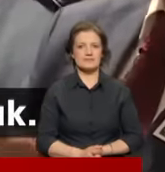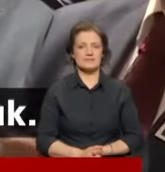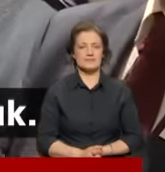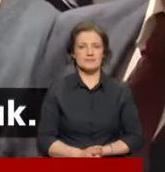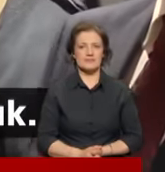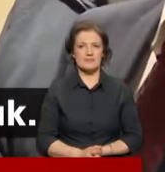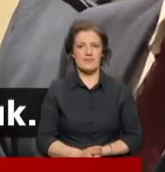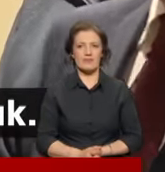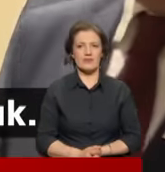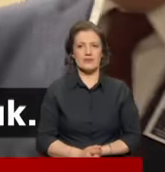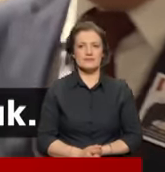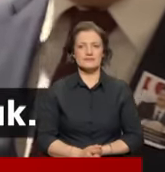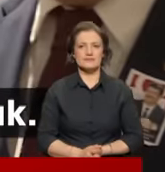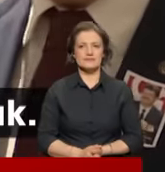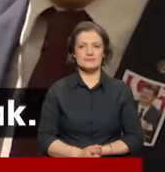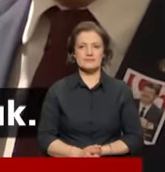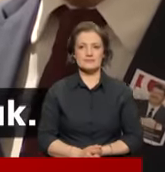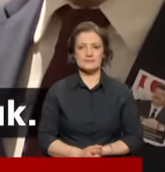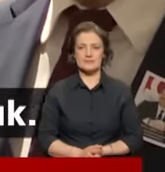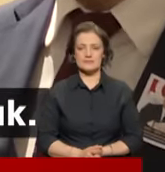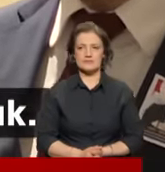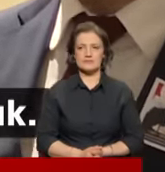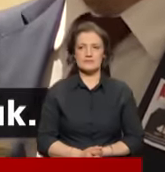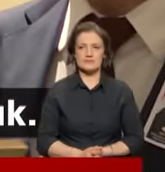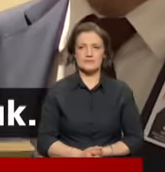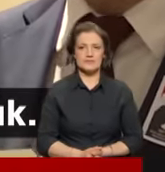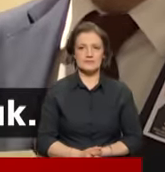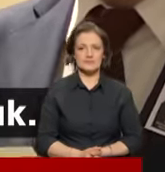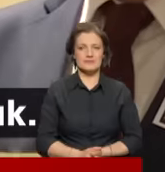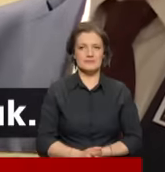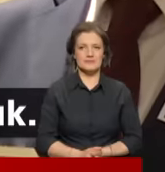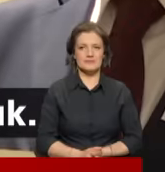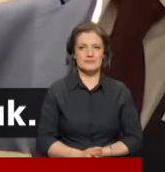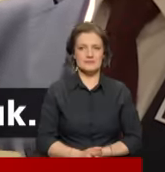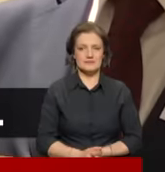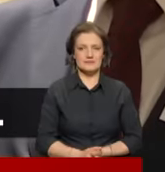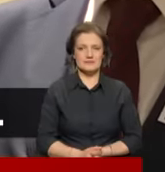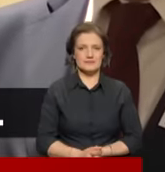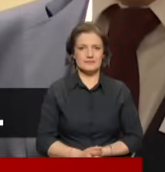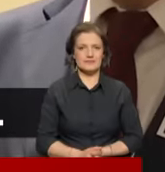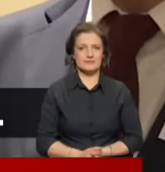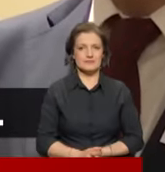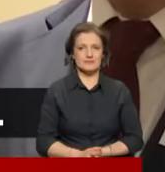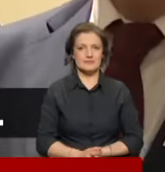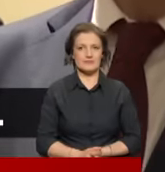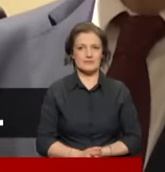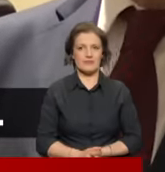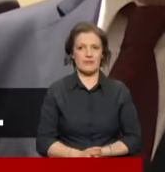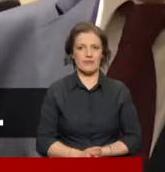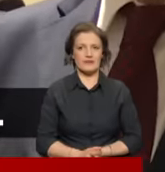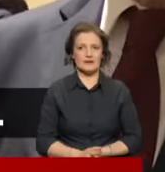Yani hiçbir politikacıyı, siyasetçiyi zigzag yapmak zorunda